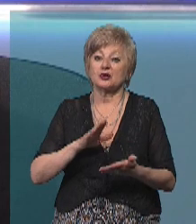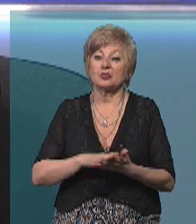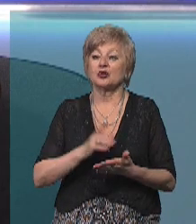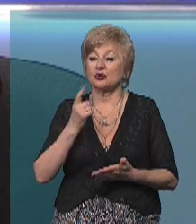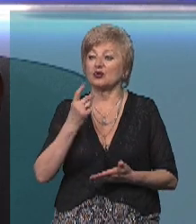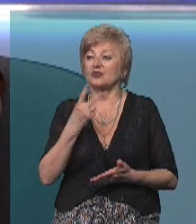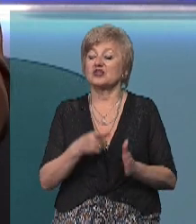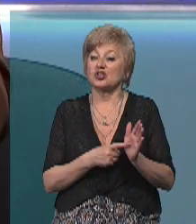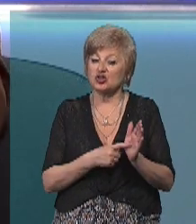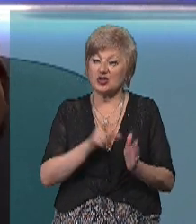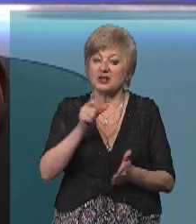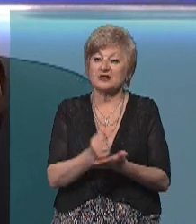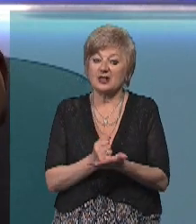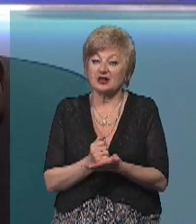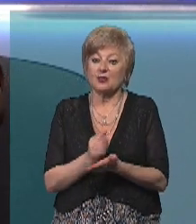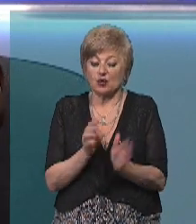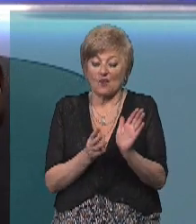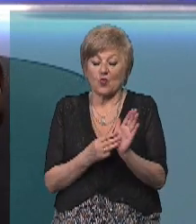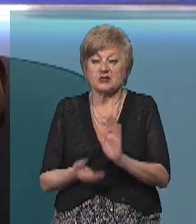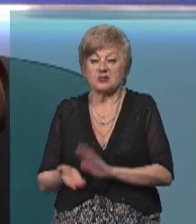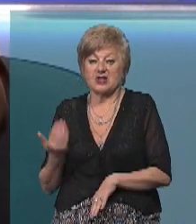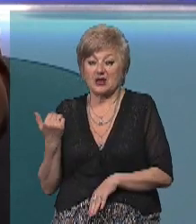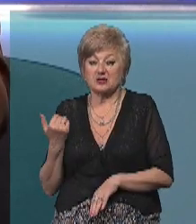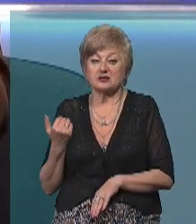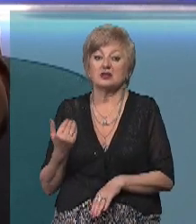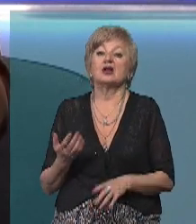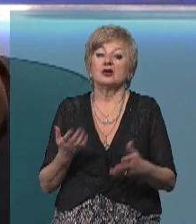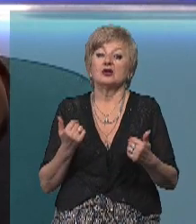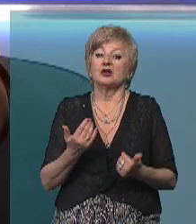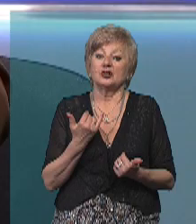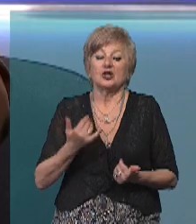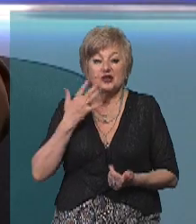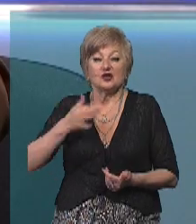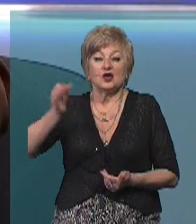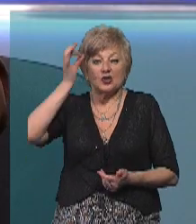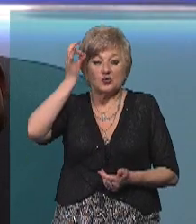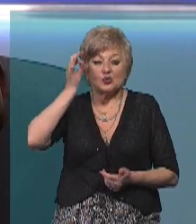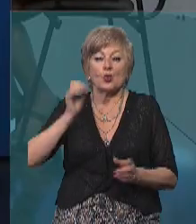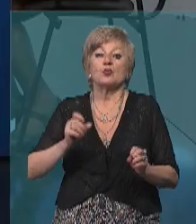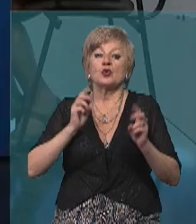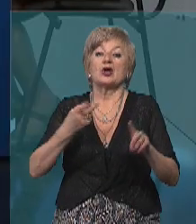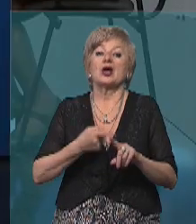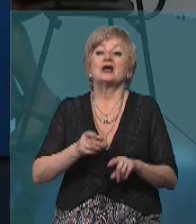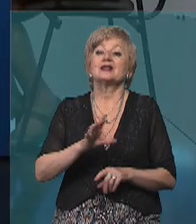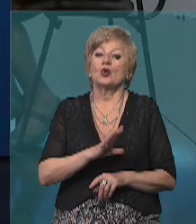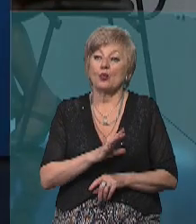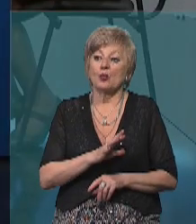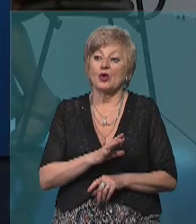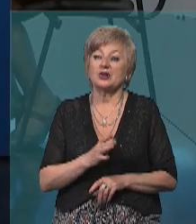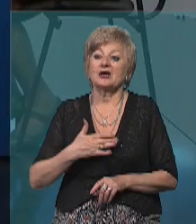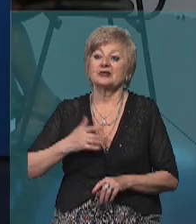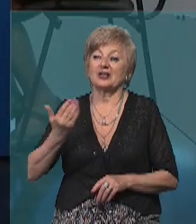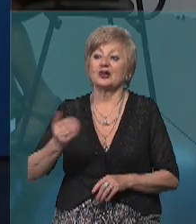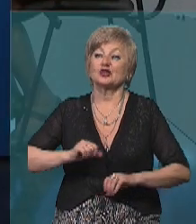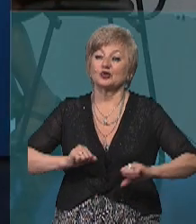126 кандидатів, потім 8 знялися. Давайте ми зараз згадаємо трошечки, як це все було, і як наші шановні